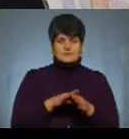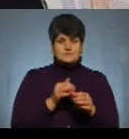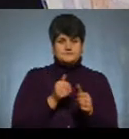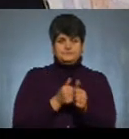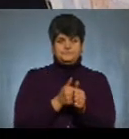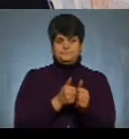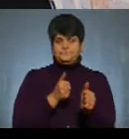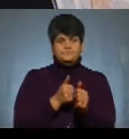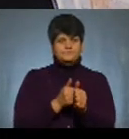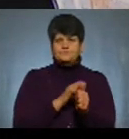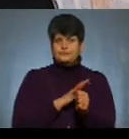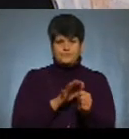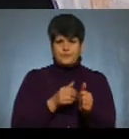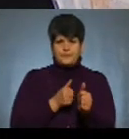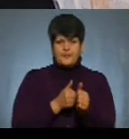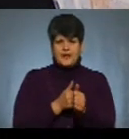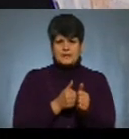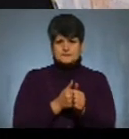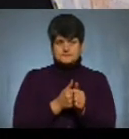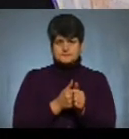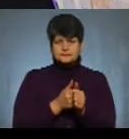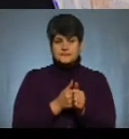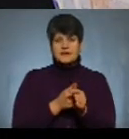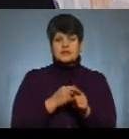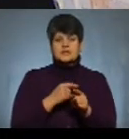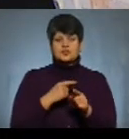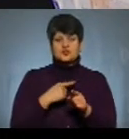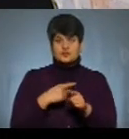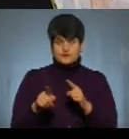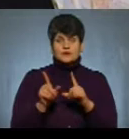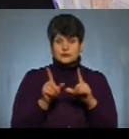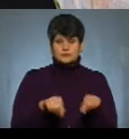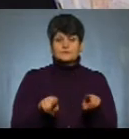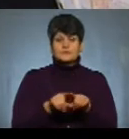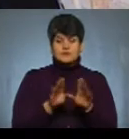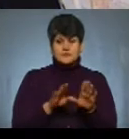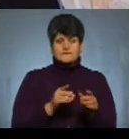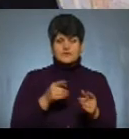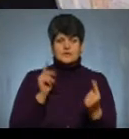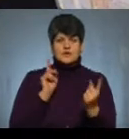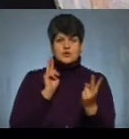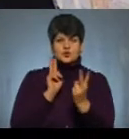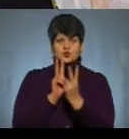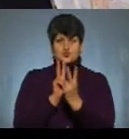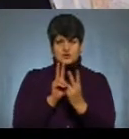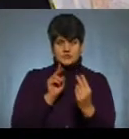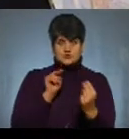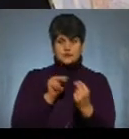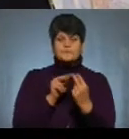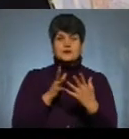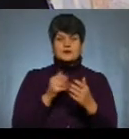не витримав безпечної дистанції, швидкості, виїхав на зустрічну